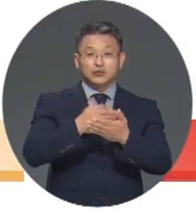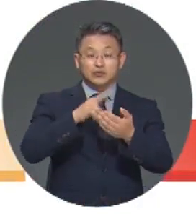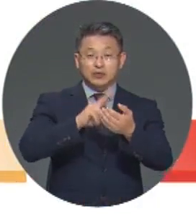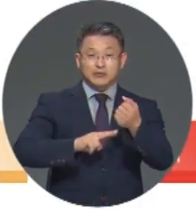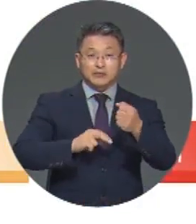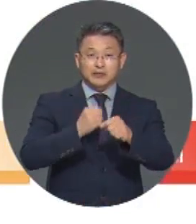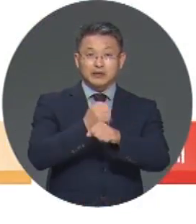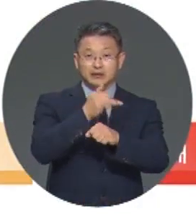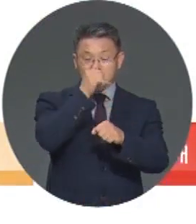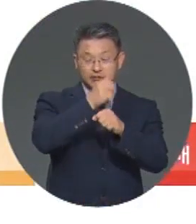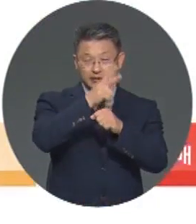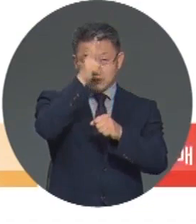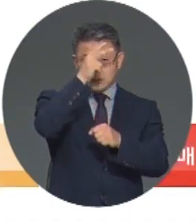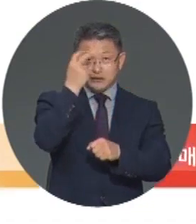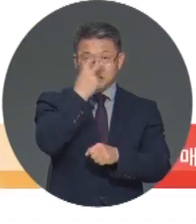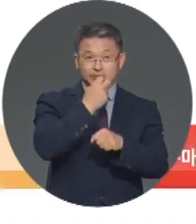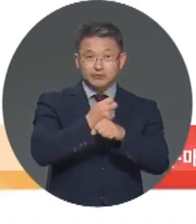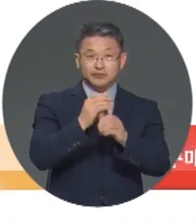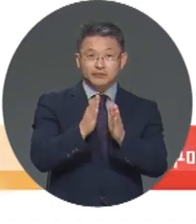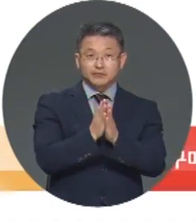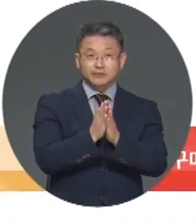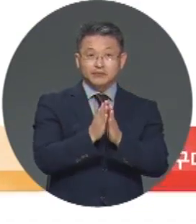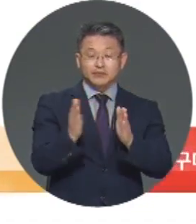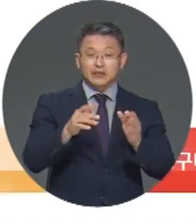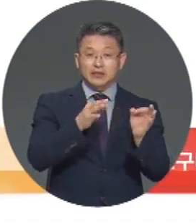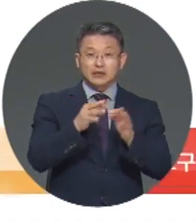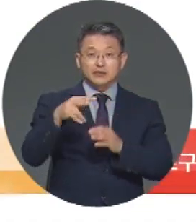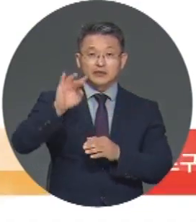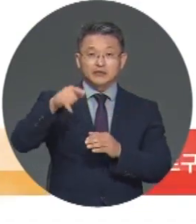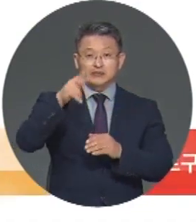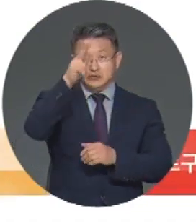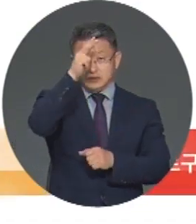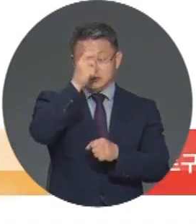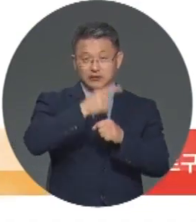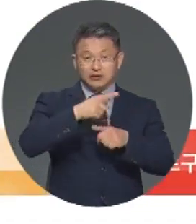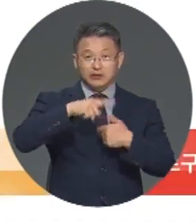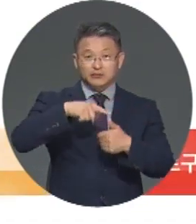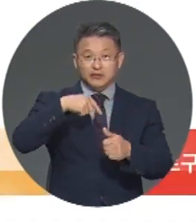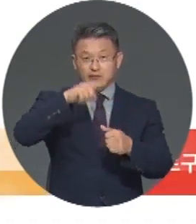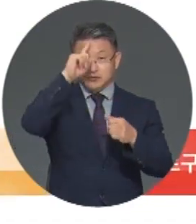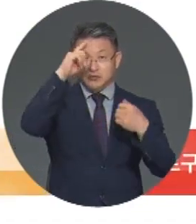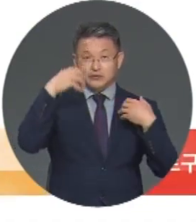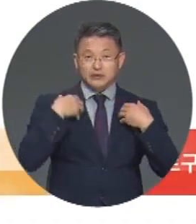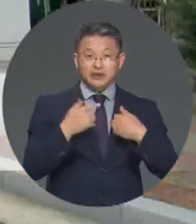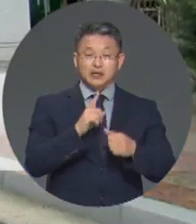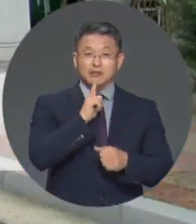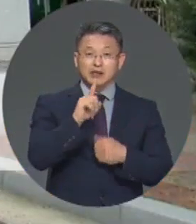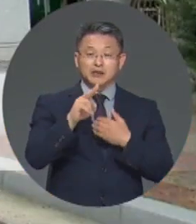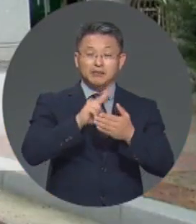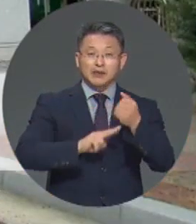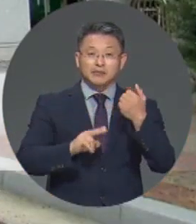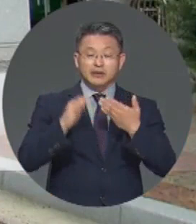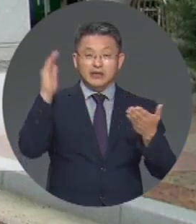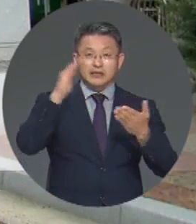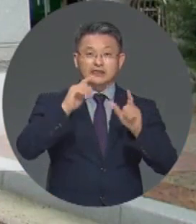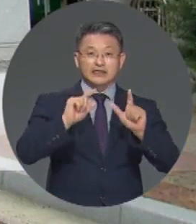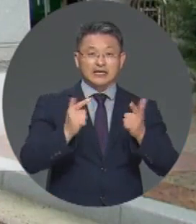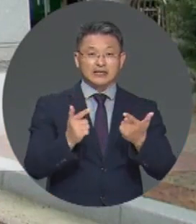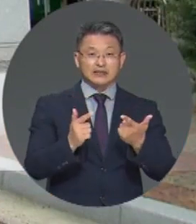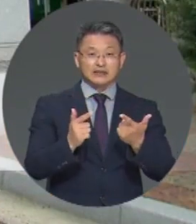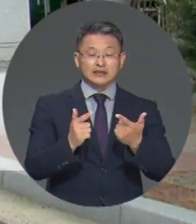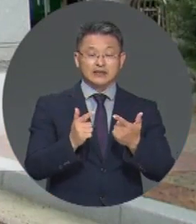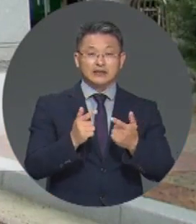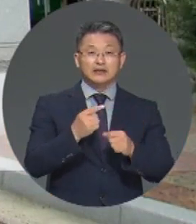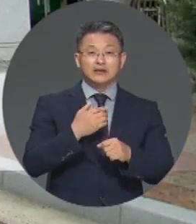거래될 경찰이 수사에 나섰습니다 김해 서부경찰서와 경남교육청에 따르면 판매자들은 학생은 아닌